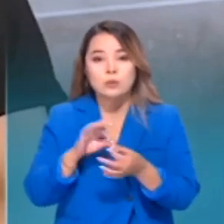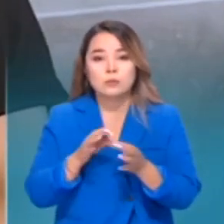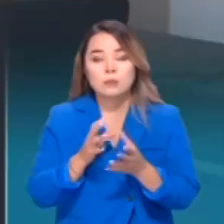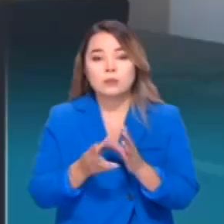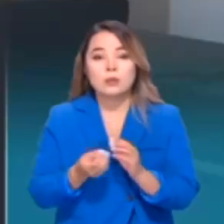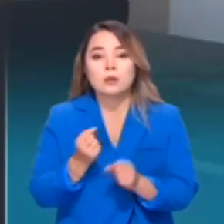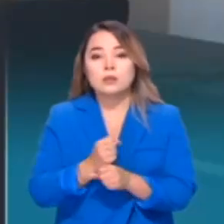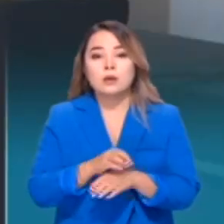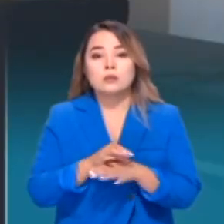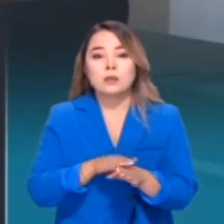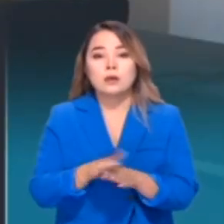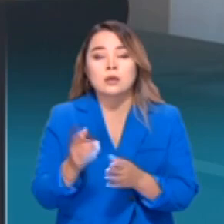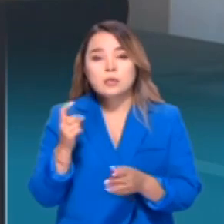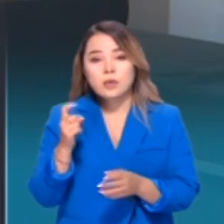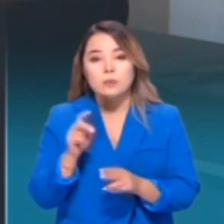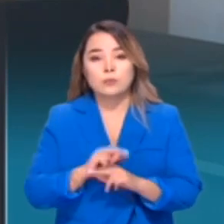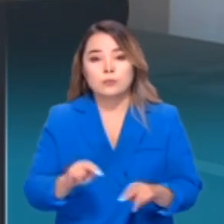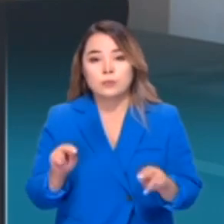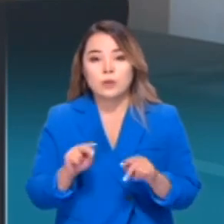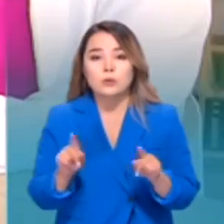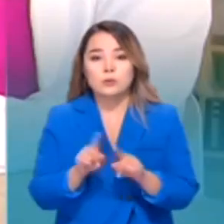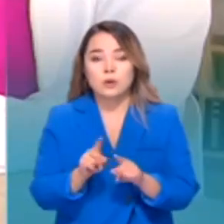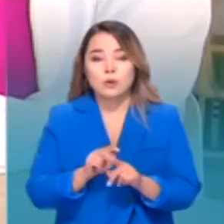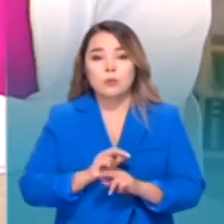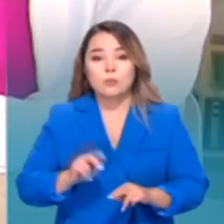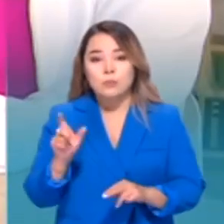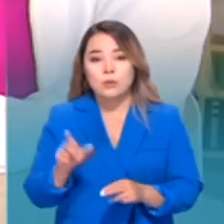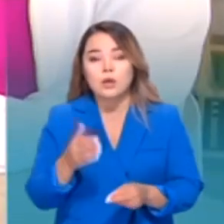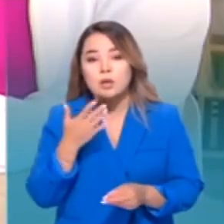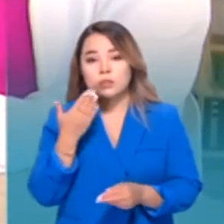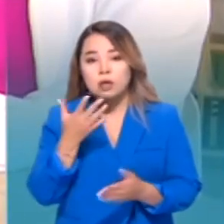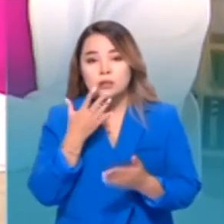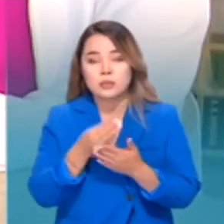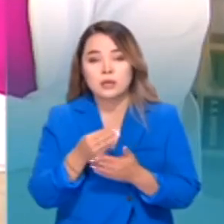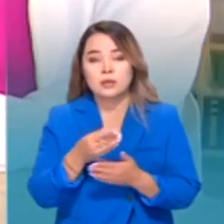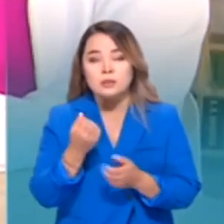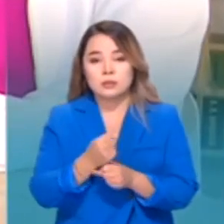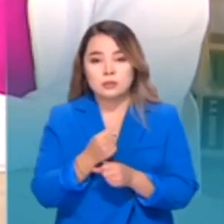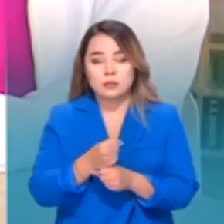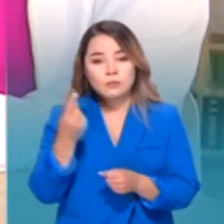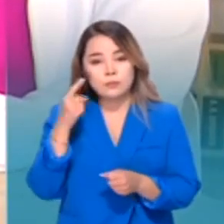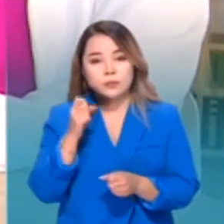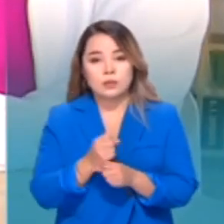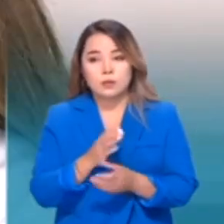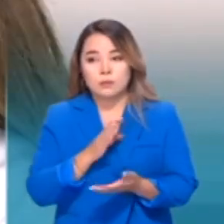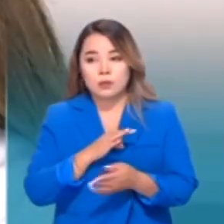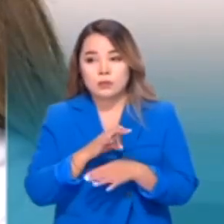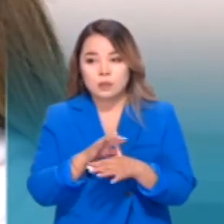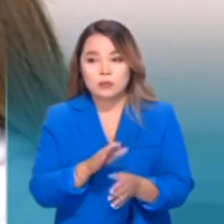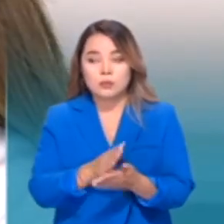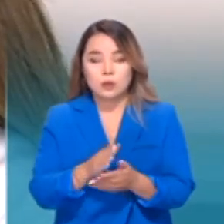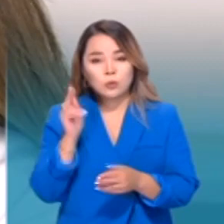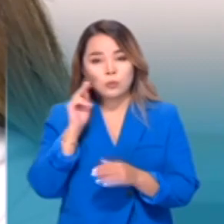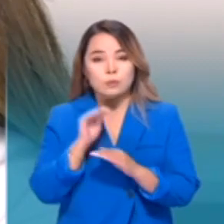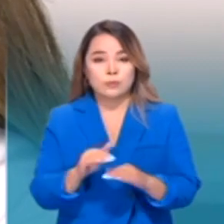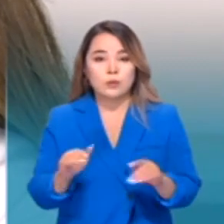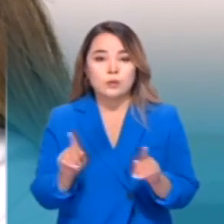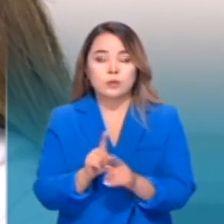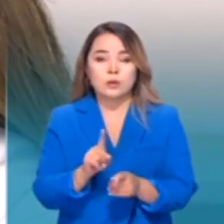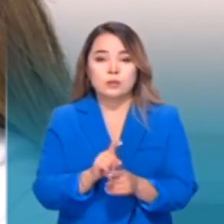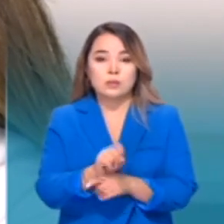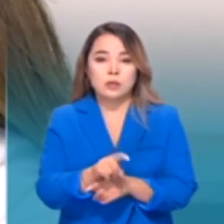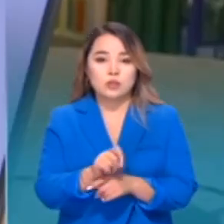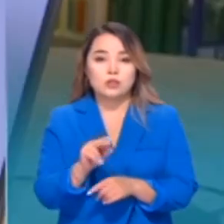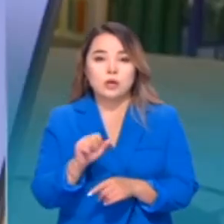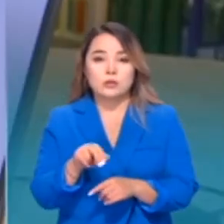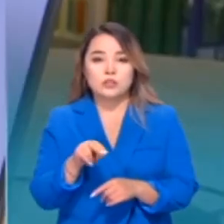екен. Химия пәнінің мұғалімі Динара Сағадатова да жасанды интеллект тақырыбын зерттеп жүр. Өзі сабақ беретін мектепте оқушылар үй тапсырмасын ChatGPT